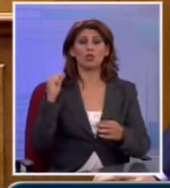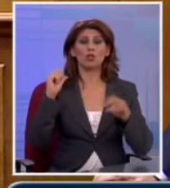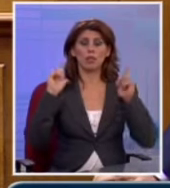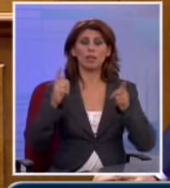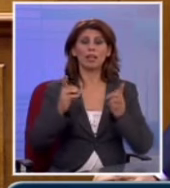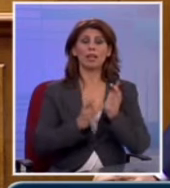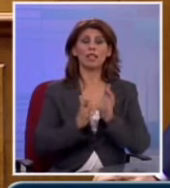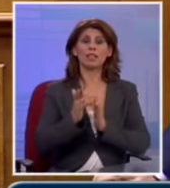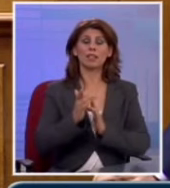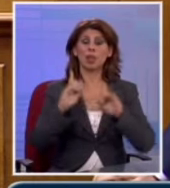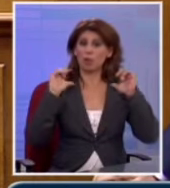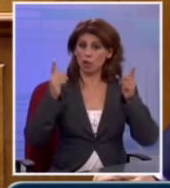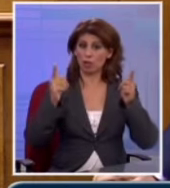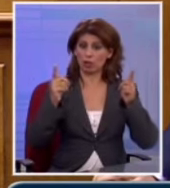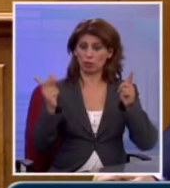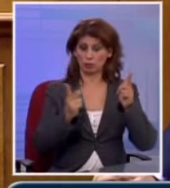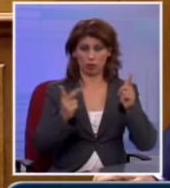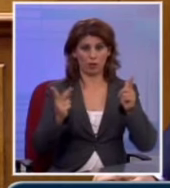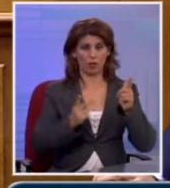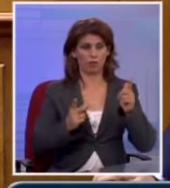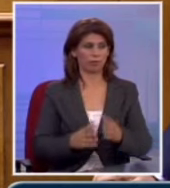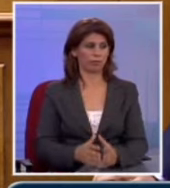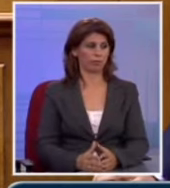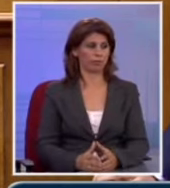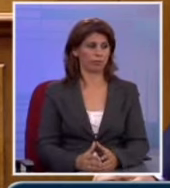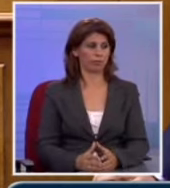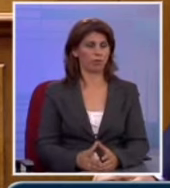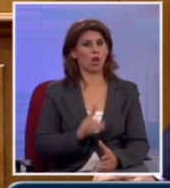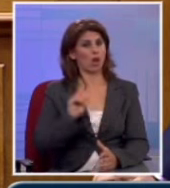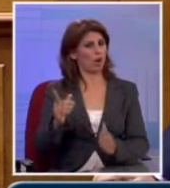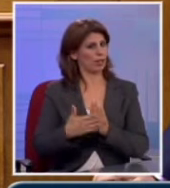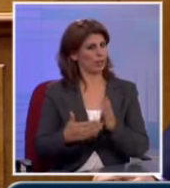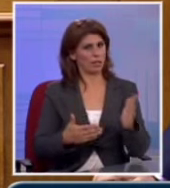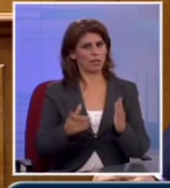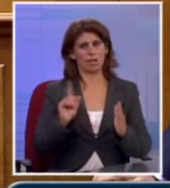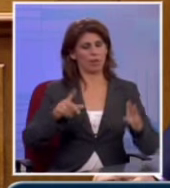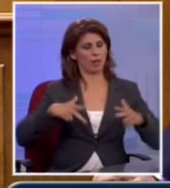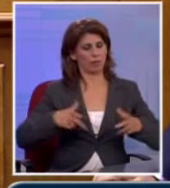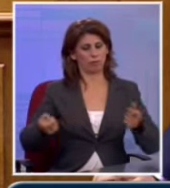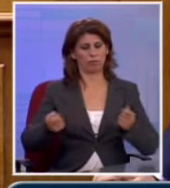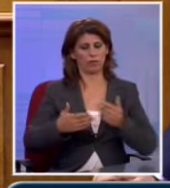σοσιαλδημοκρατών και χριστιανοδημοκρατών, όχι της αριστεράς, δεν κυβερνούσε,